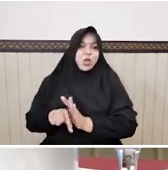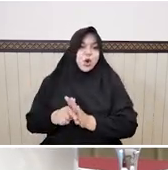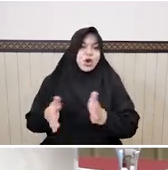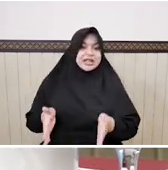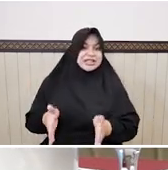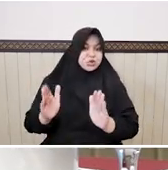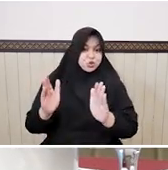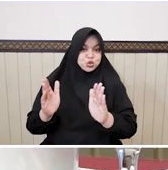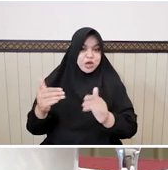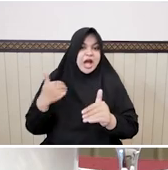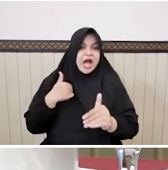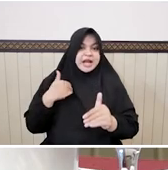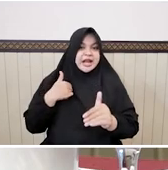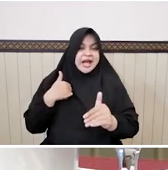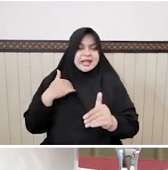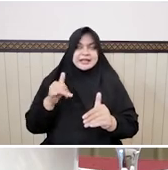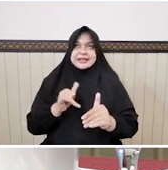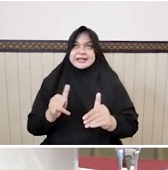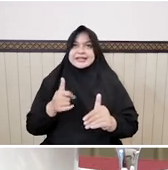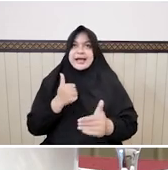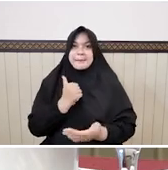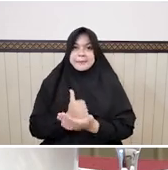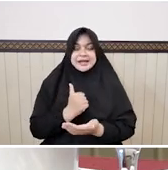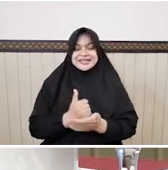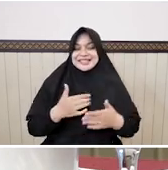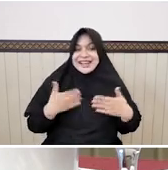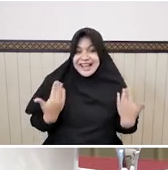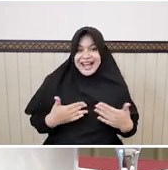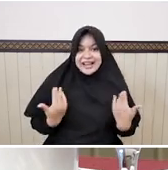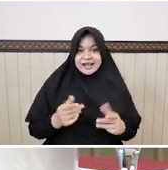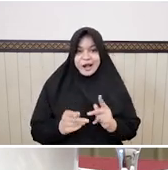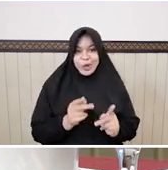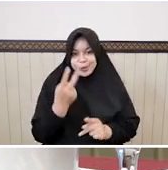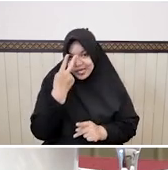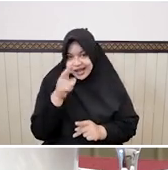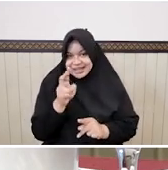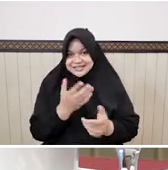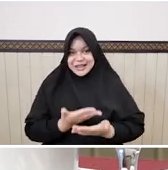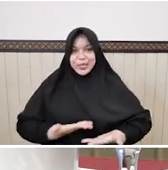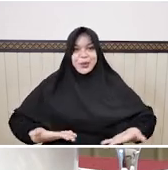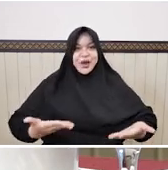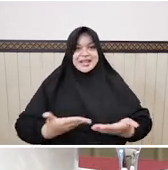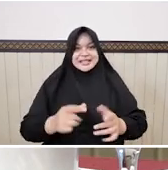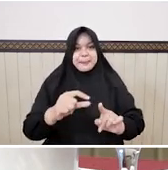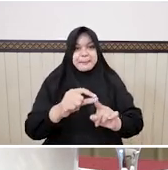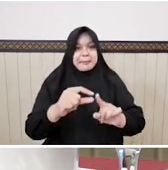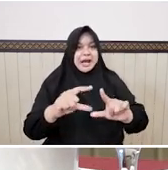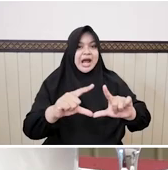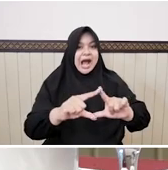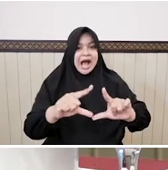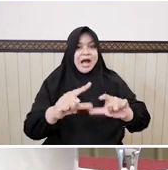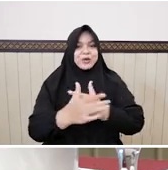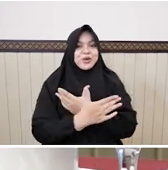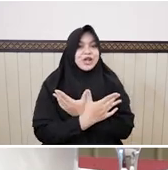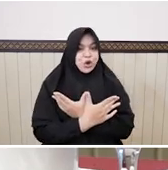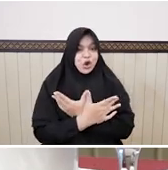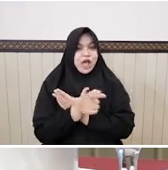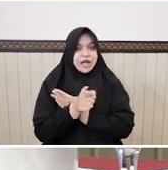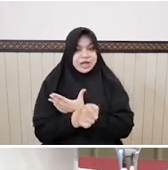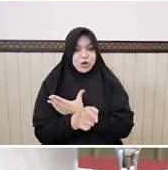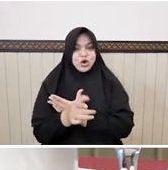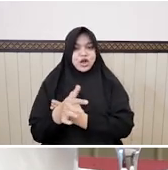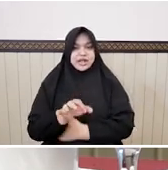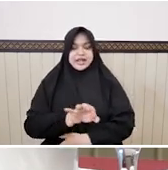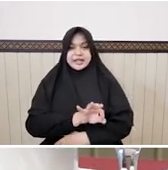diusahakan adalah Saya sangat senang ketika kemudian melihat situasi di TPA Gunung Kidul yang